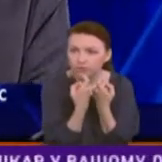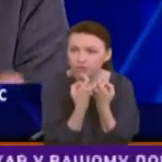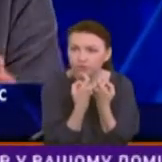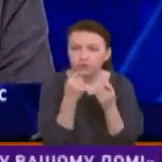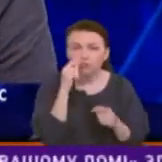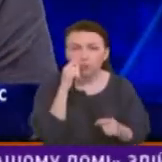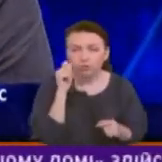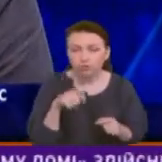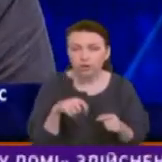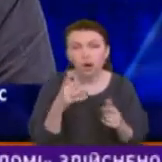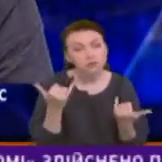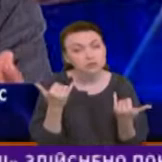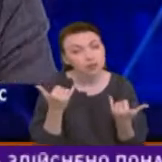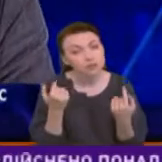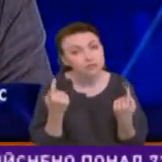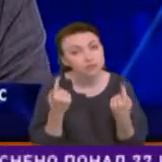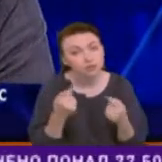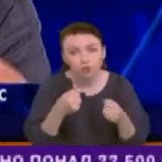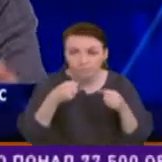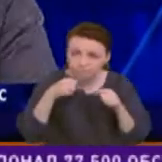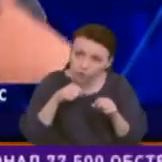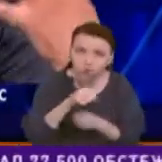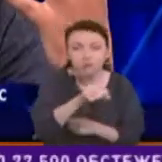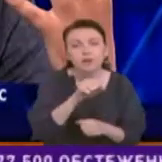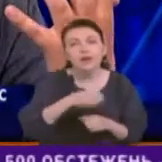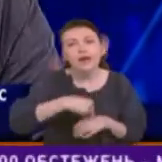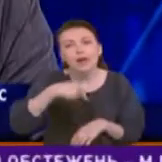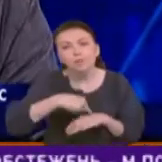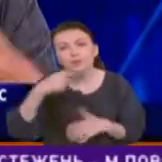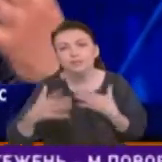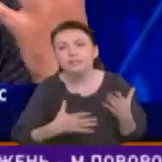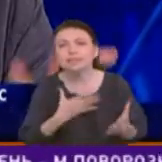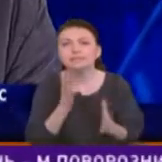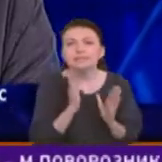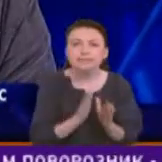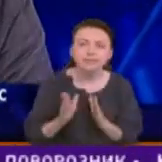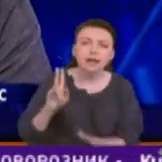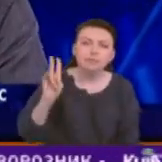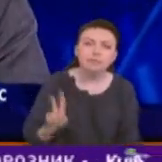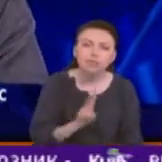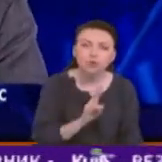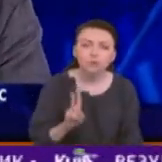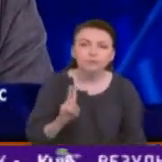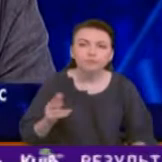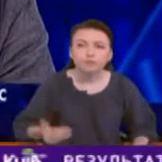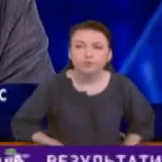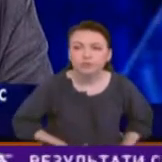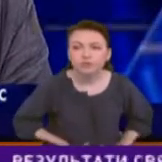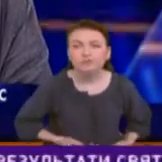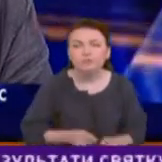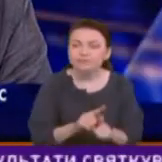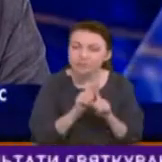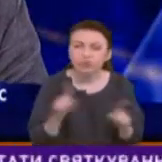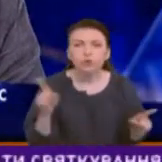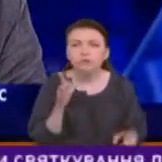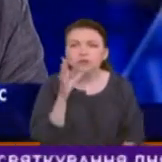трагедія. Зараз це величезний прорив, емоційний, системний, церковний. Ми живемо просто виняткові часи,